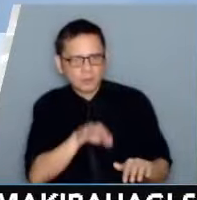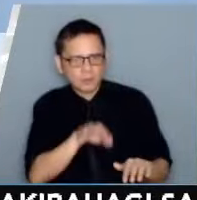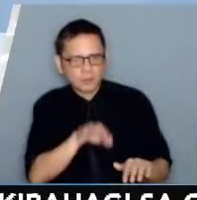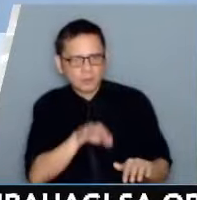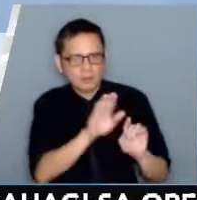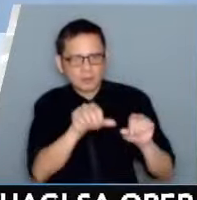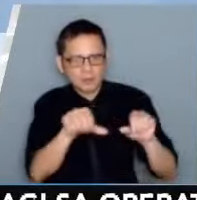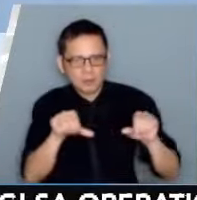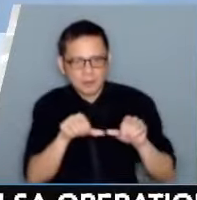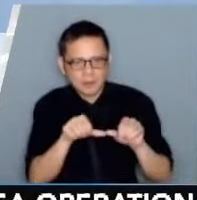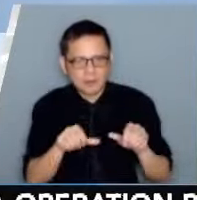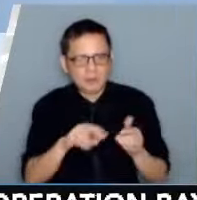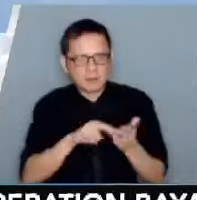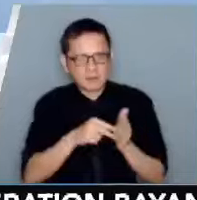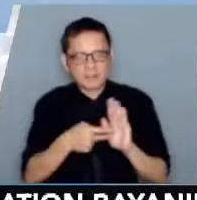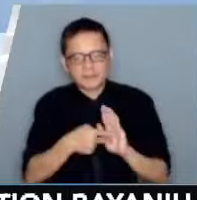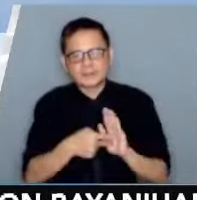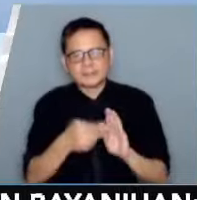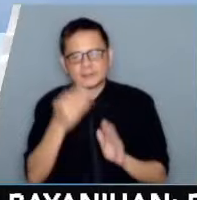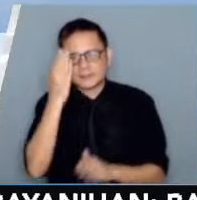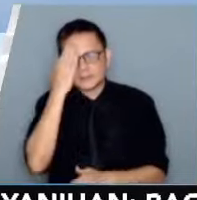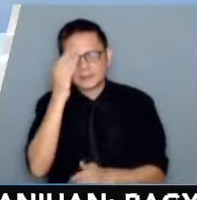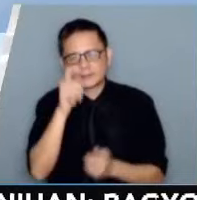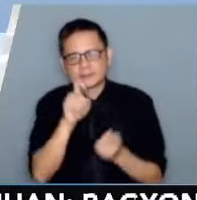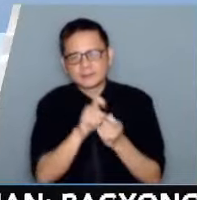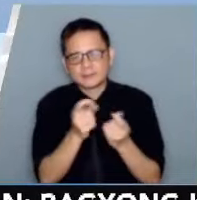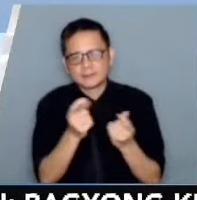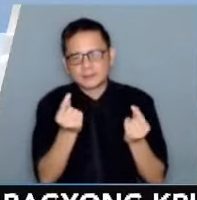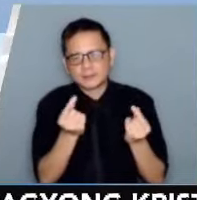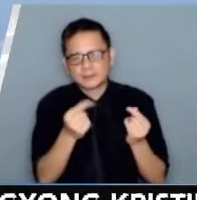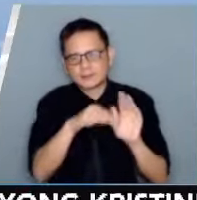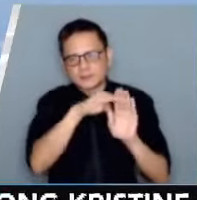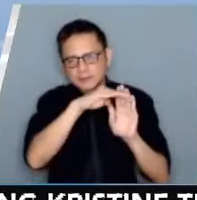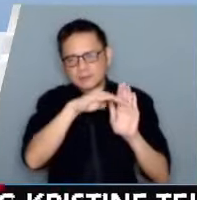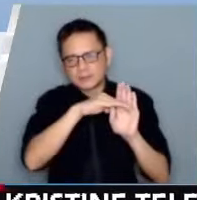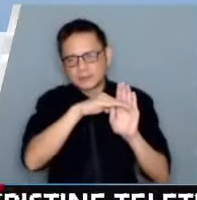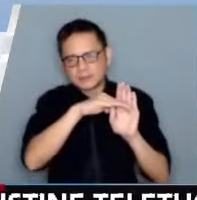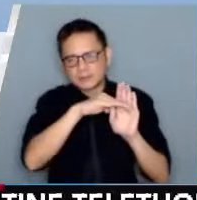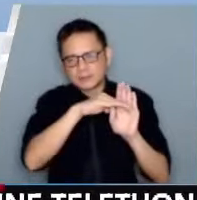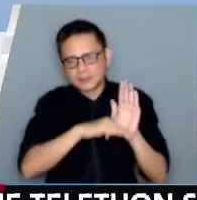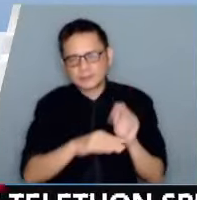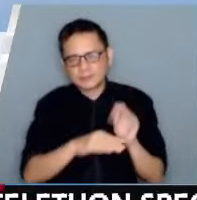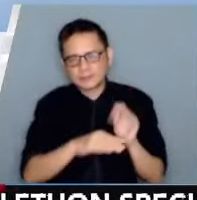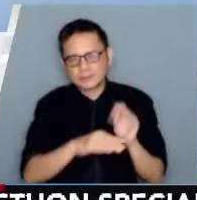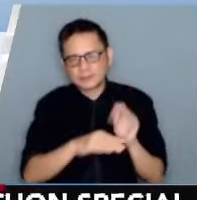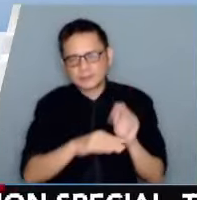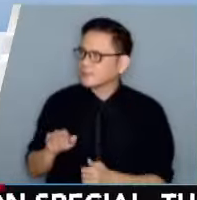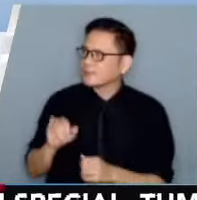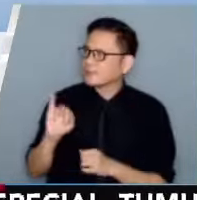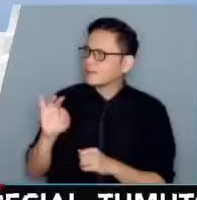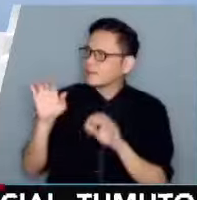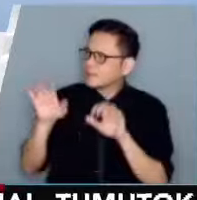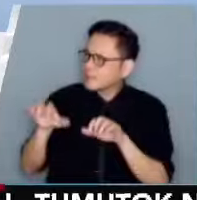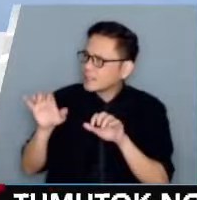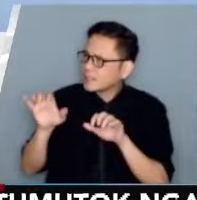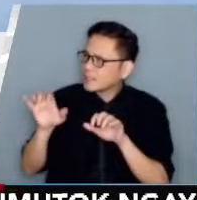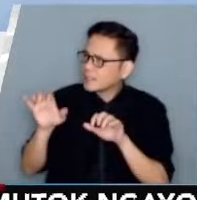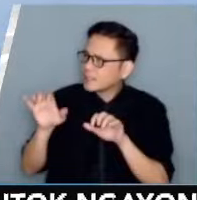na nila ang gagawin tuwing masungit ang panahon. Pag umulan, alam naman namin kalakaran, mabaha. Alam namin